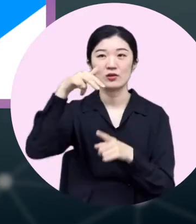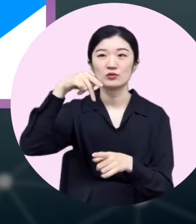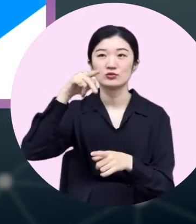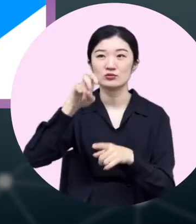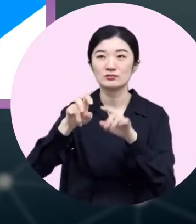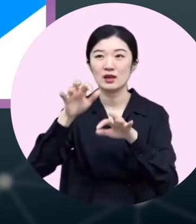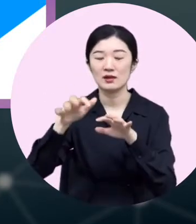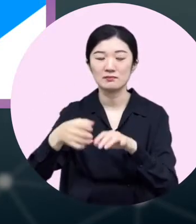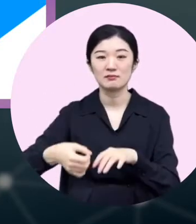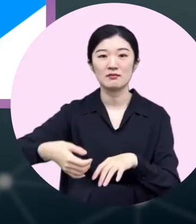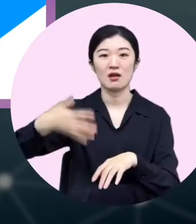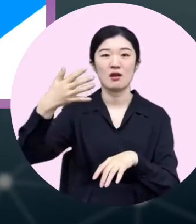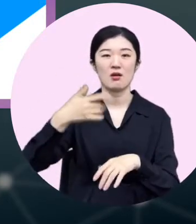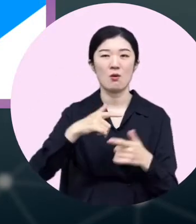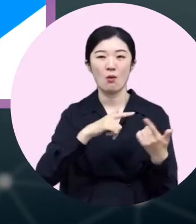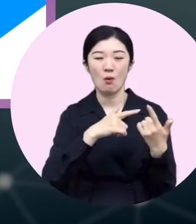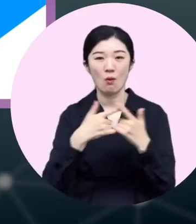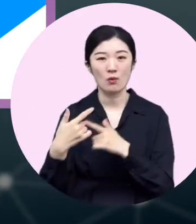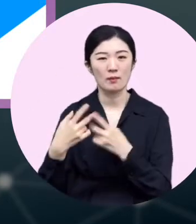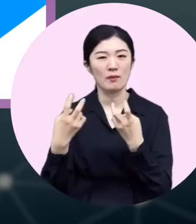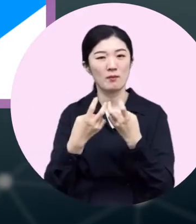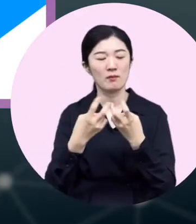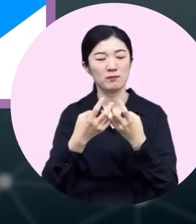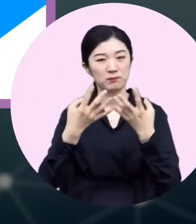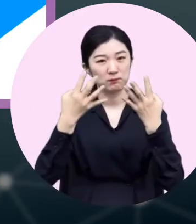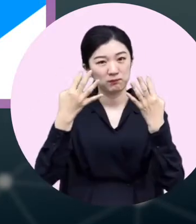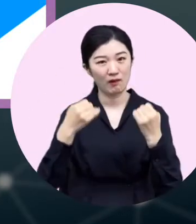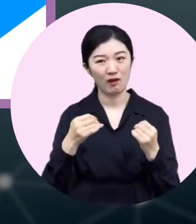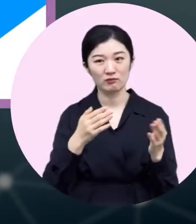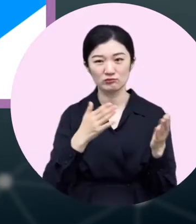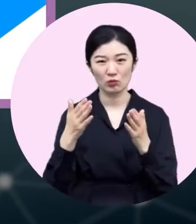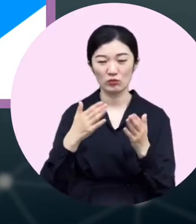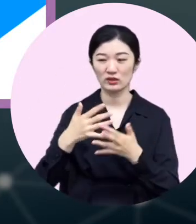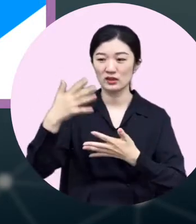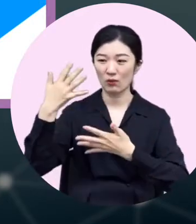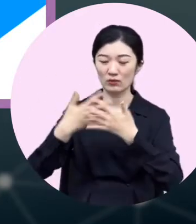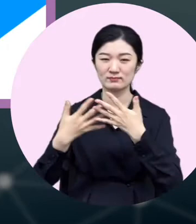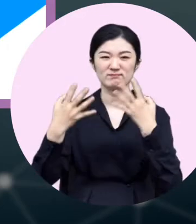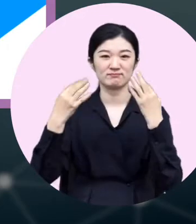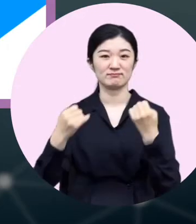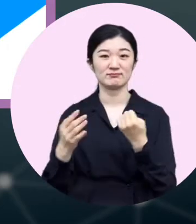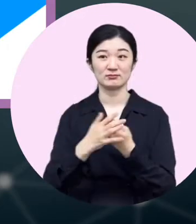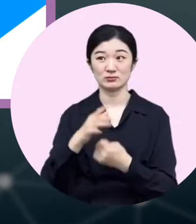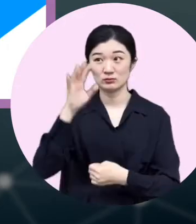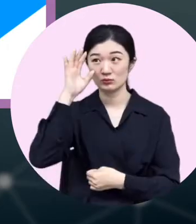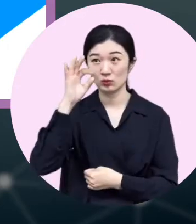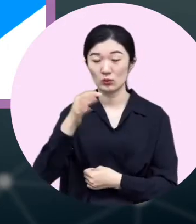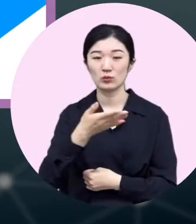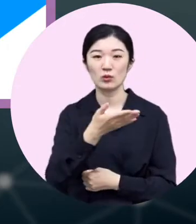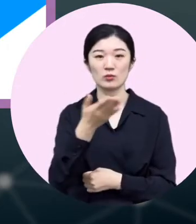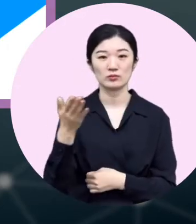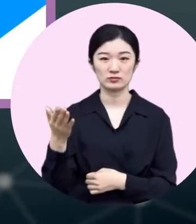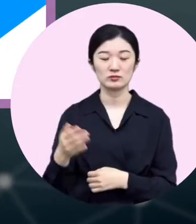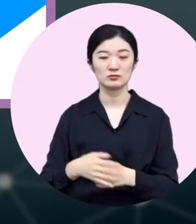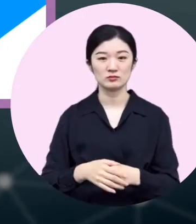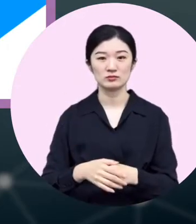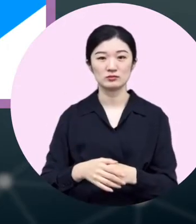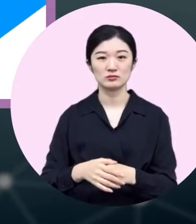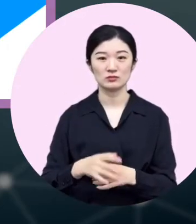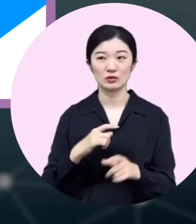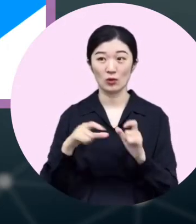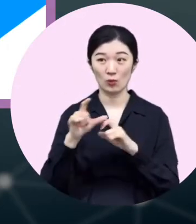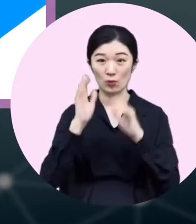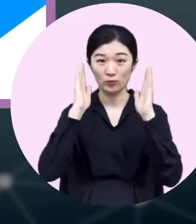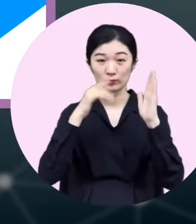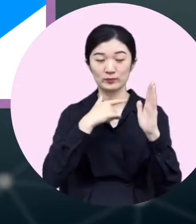뭐 다양한 꿀팁들을 설명해 놓은 영상들도 많거든요. 그래서 그런 걸 통해서 여러분들이 충분히 뭐 또 추가적인